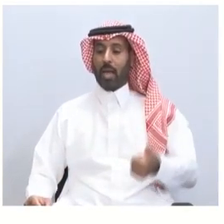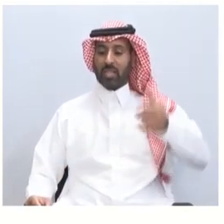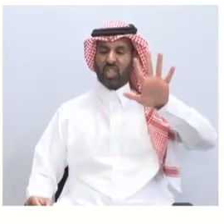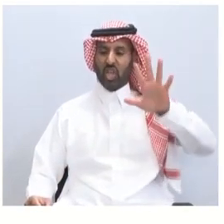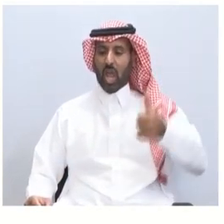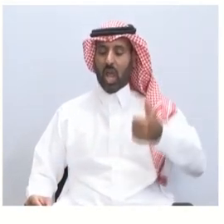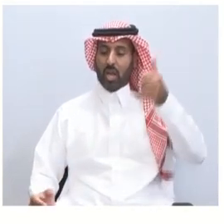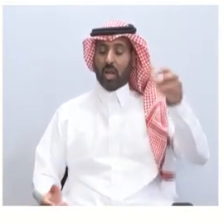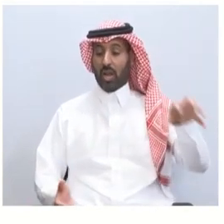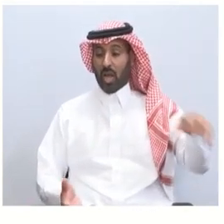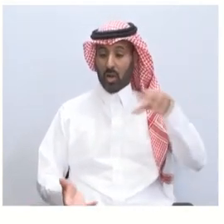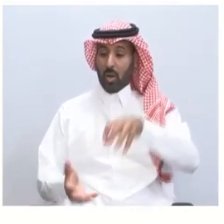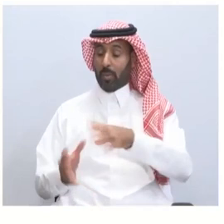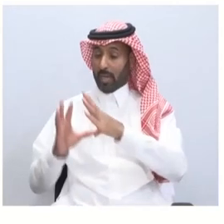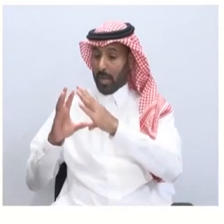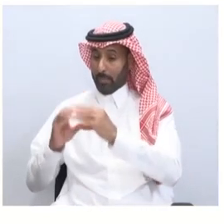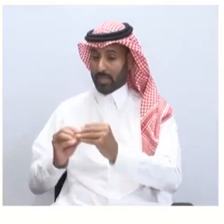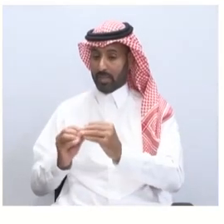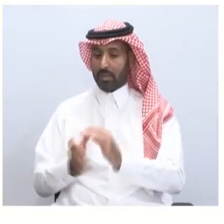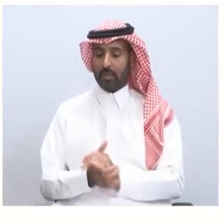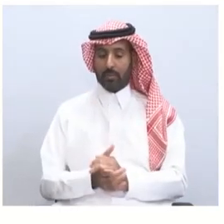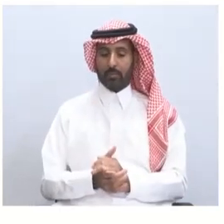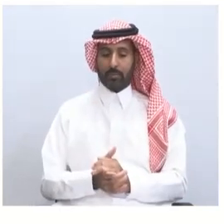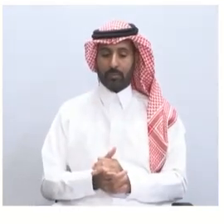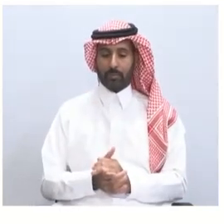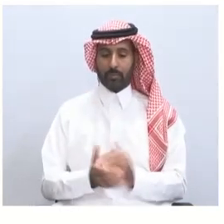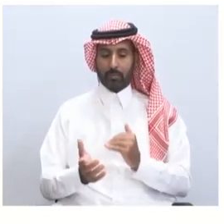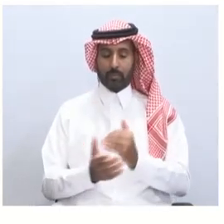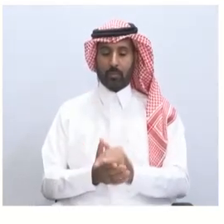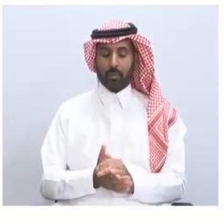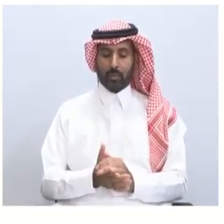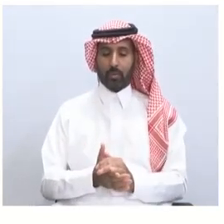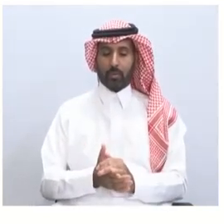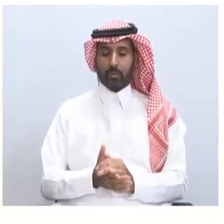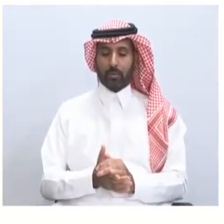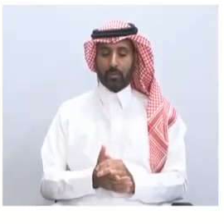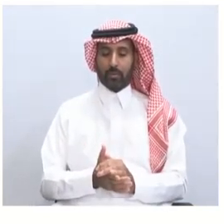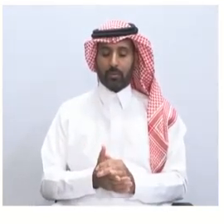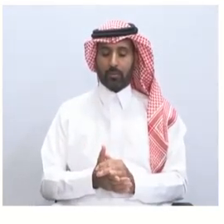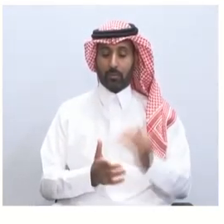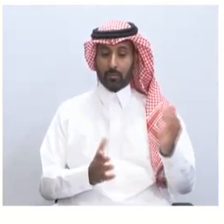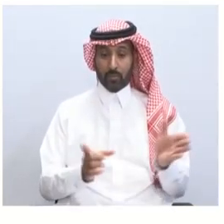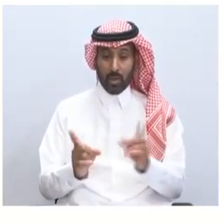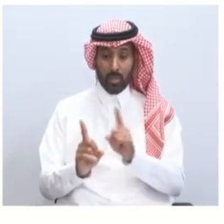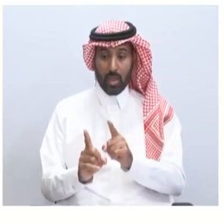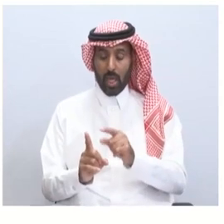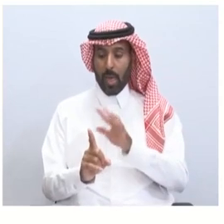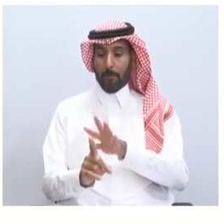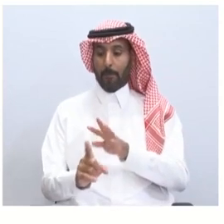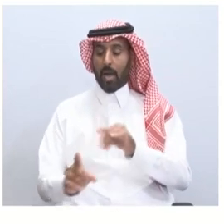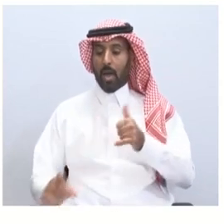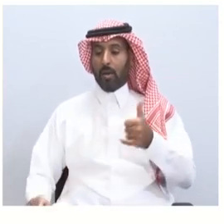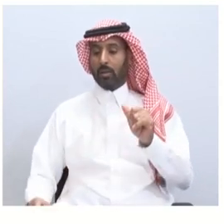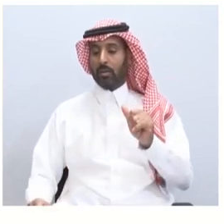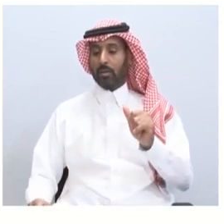مصر اذا الامام والامير مشاري بن سعود بن عبد العزيز زيز هو من ضمن من